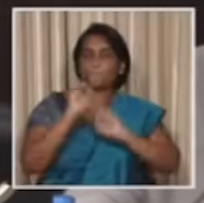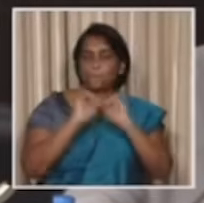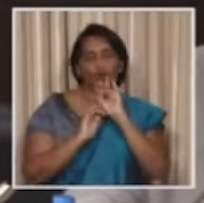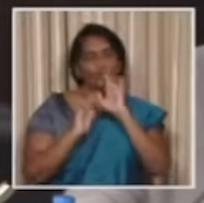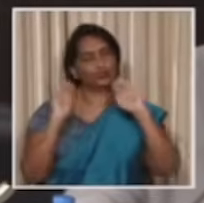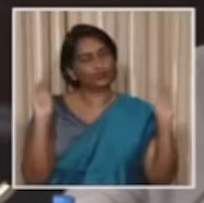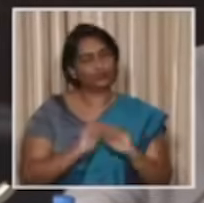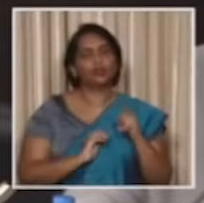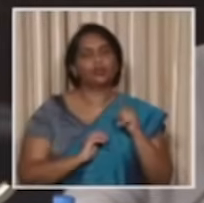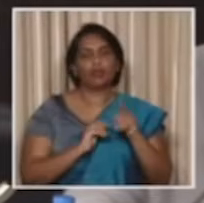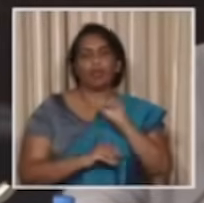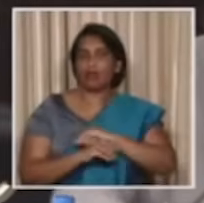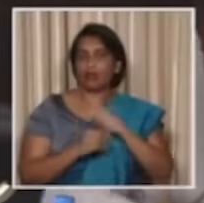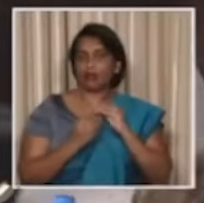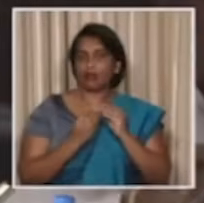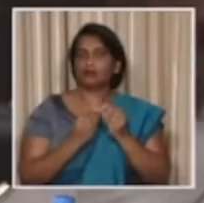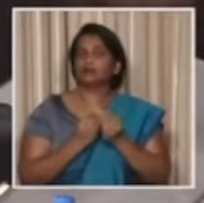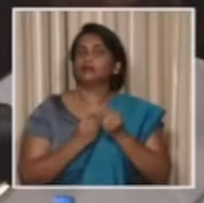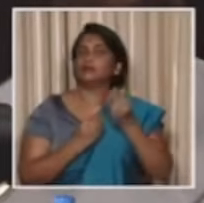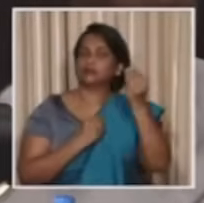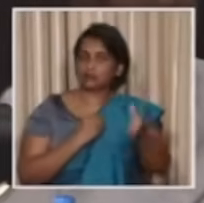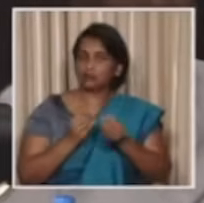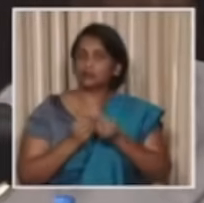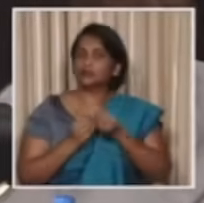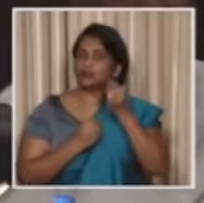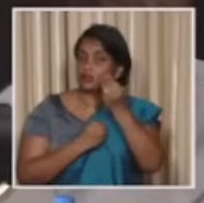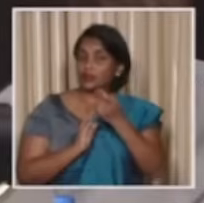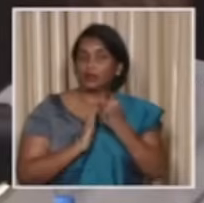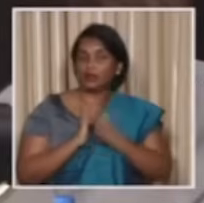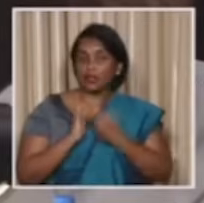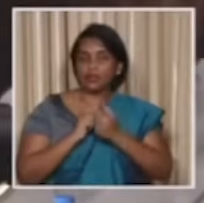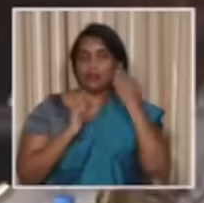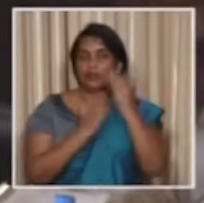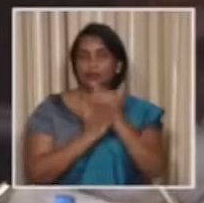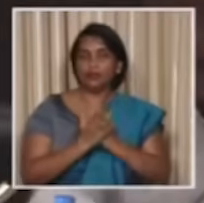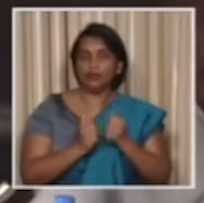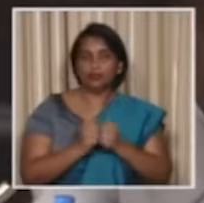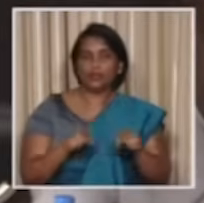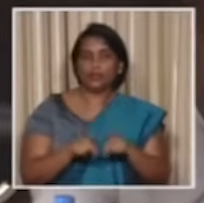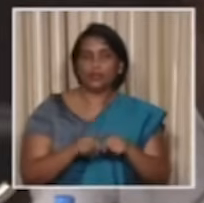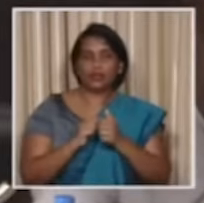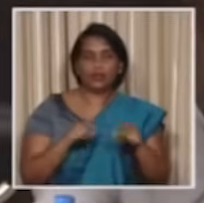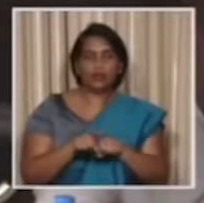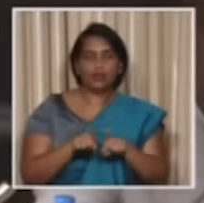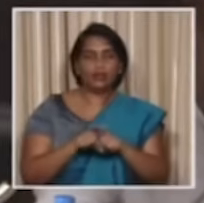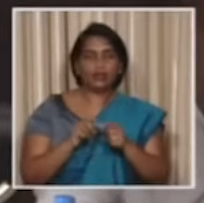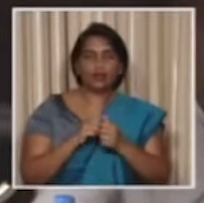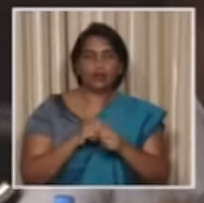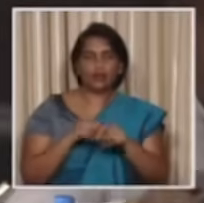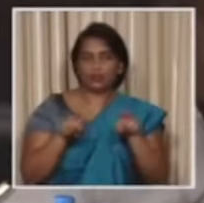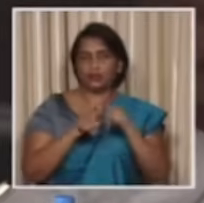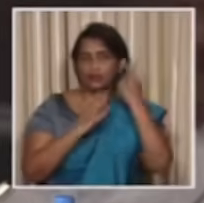අවම වශයෙන් මේ ප්‍රතිලාභ අවමයක් හැටියට නීතිගත කරන්න. එක්කෝ ඒ විදිහට කරන්න පුළුවන් එහෙමත්